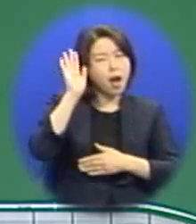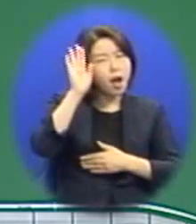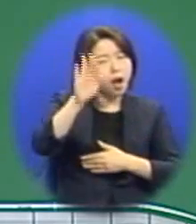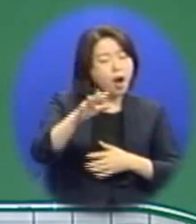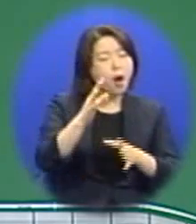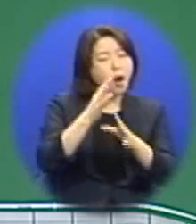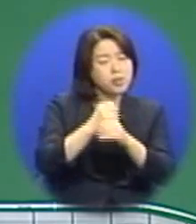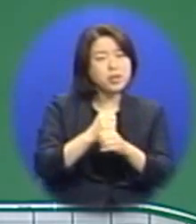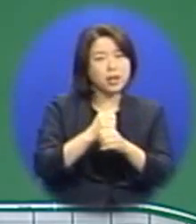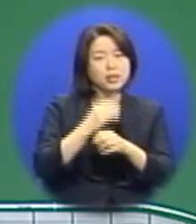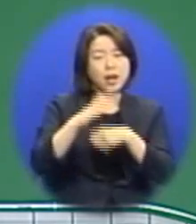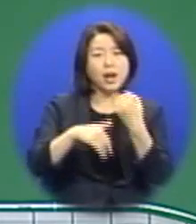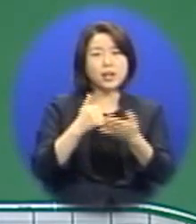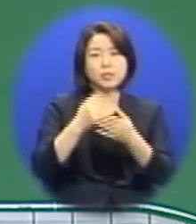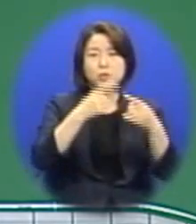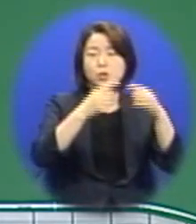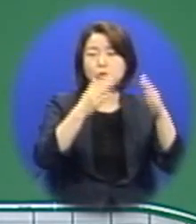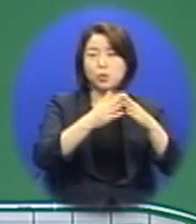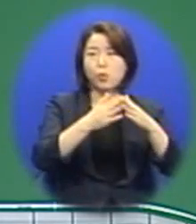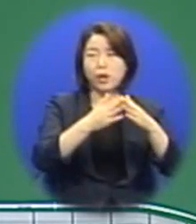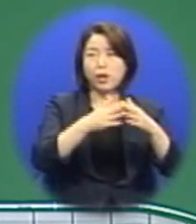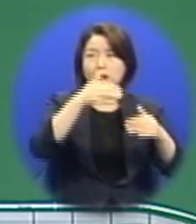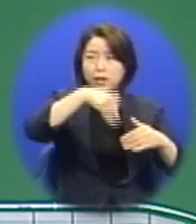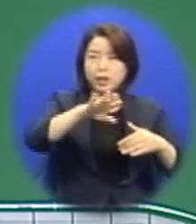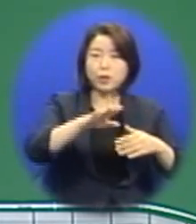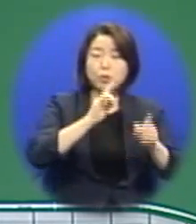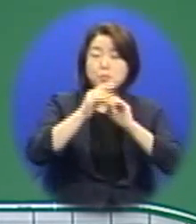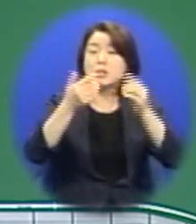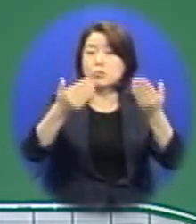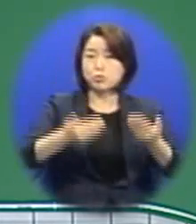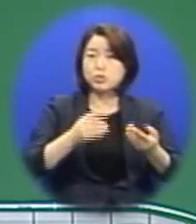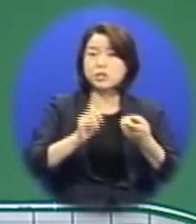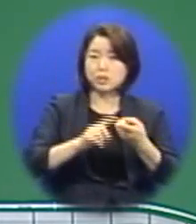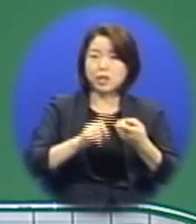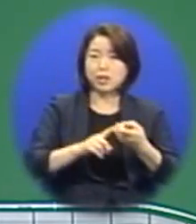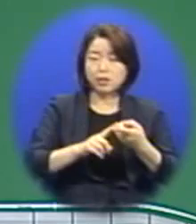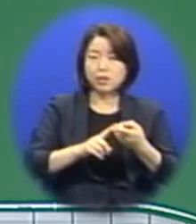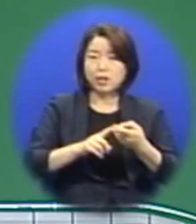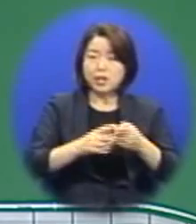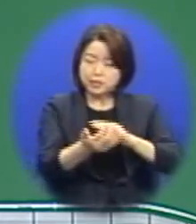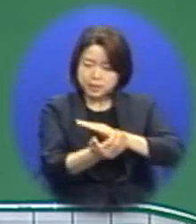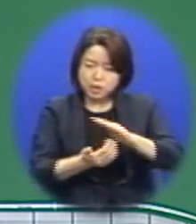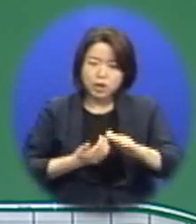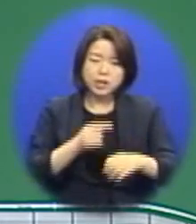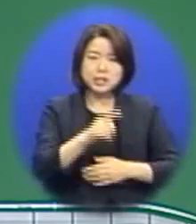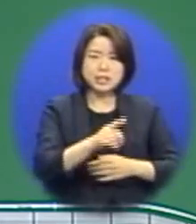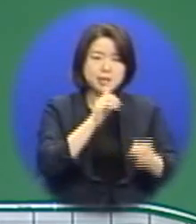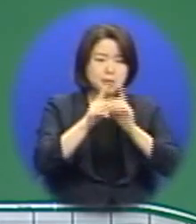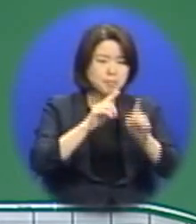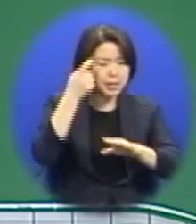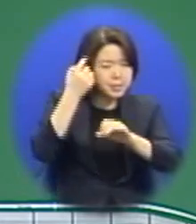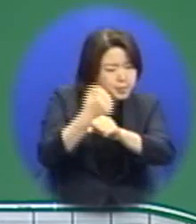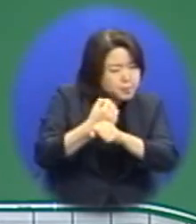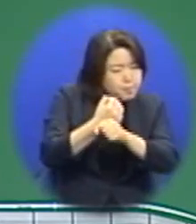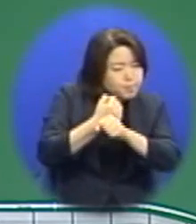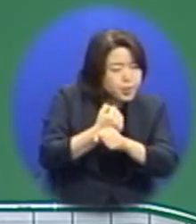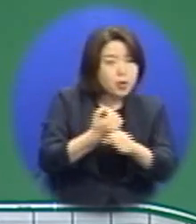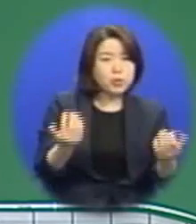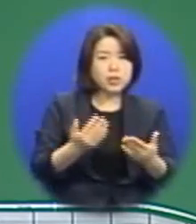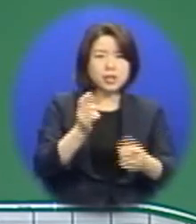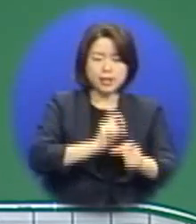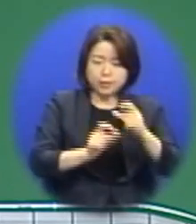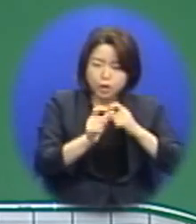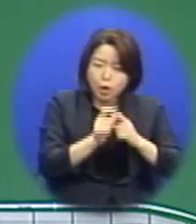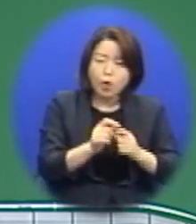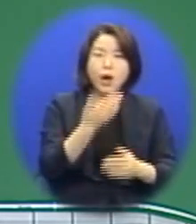하나님이 나에게 어느 교회로 가라 말씀하실 텐데 그 전까지는 내가 이 말씀 연구하는 일을 조금이라도